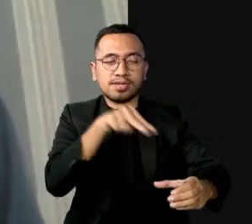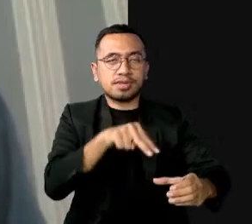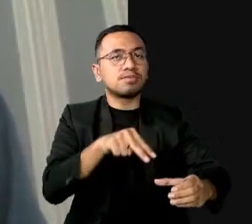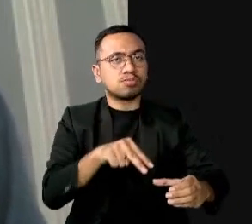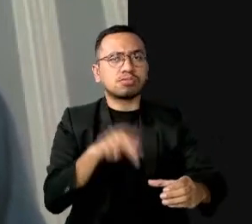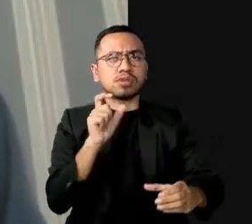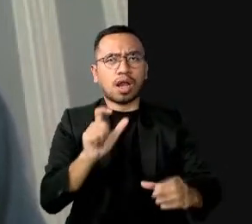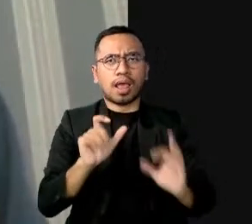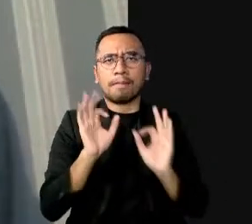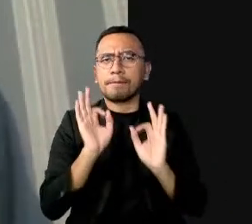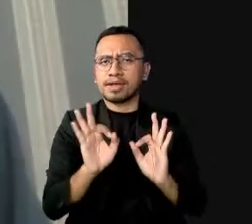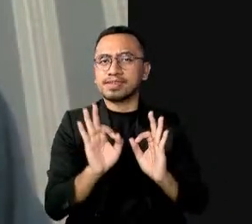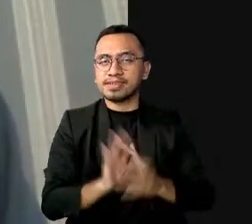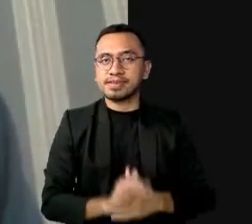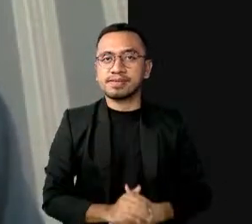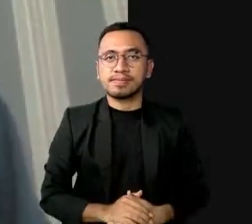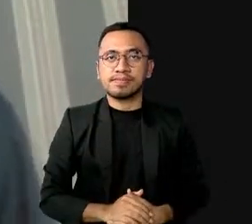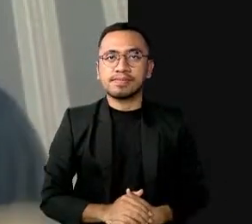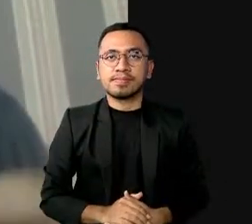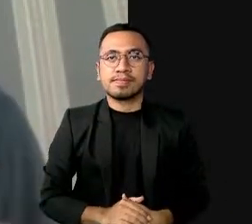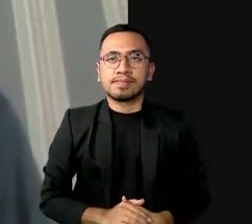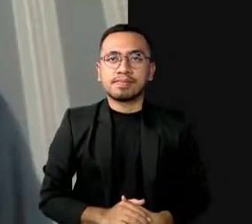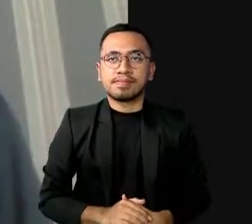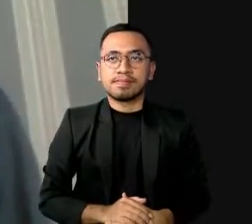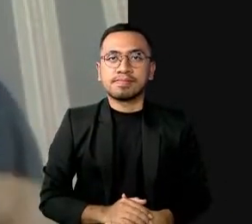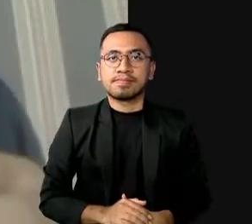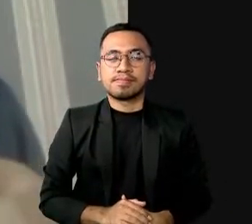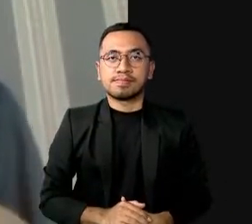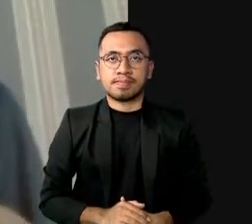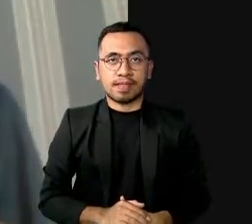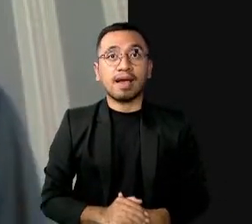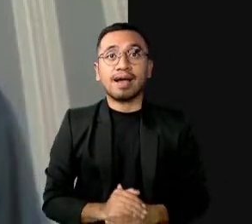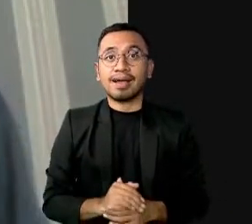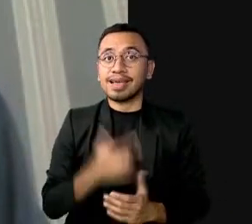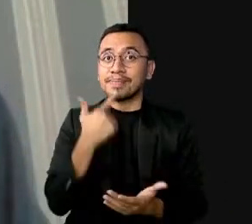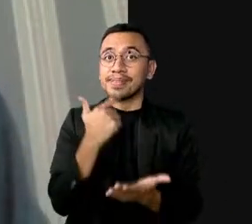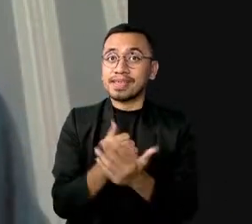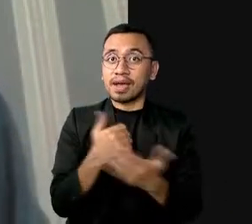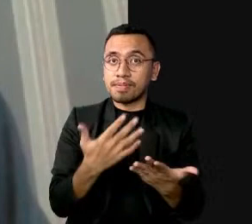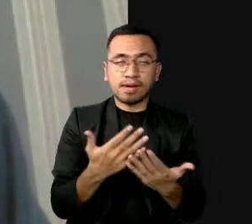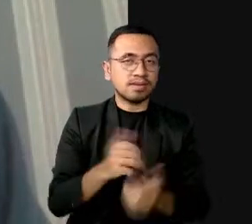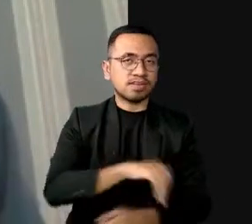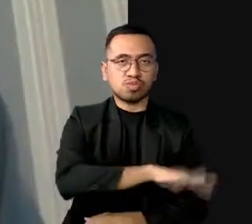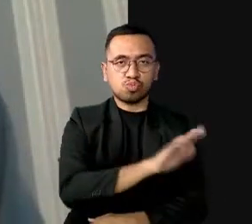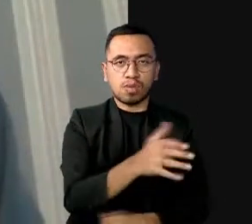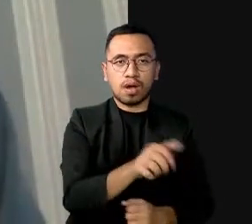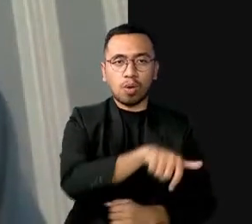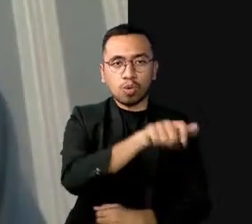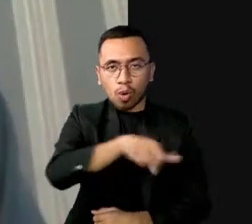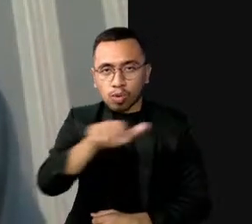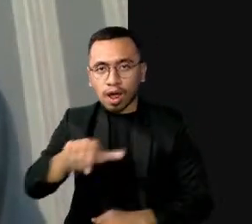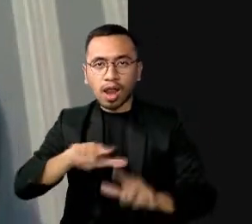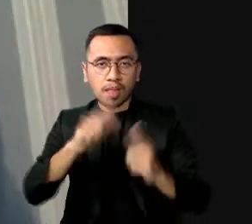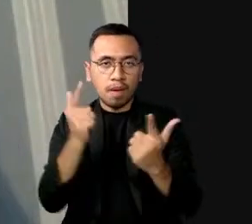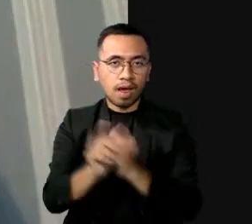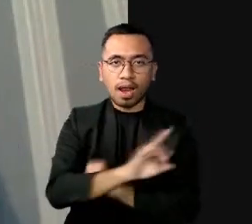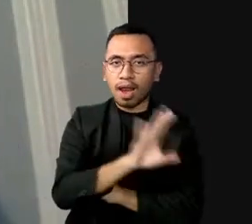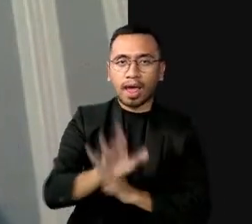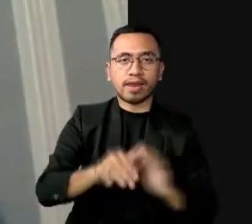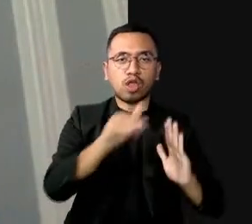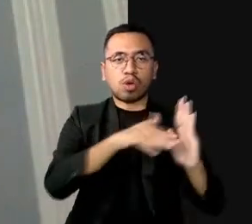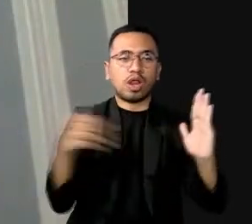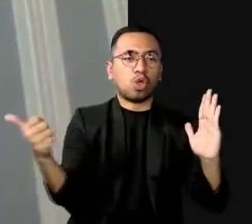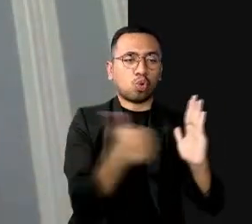paling efektif kemungkinan kalau seandainya memang semua elemen bersama-sama untuk menerapkan kebijakan ini ya Um kasih